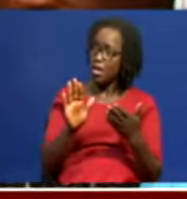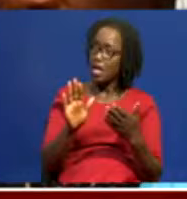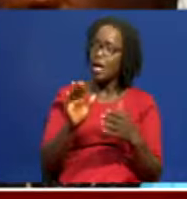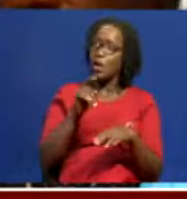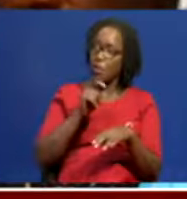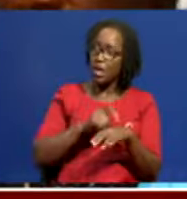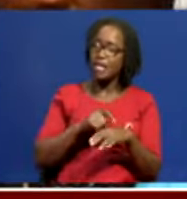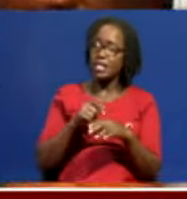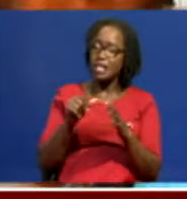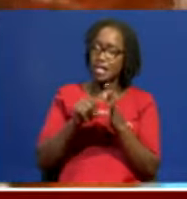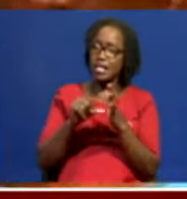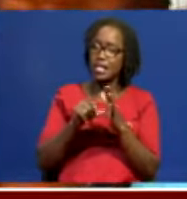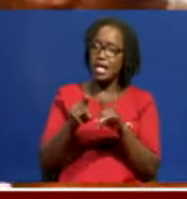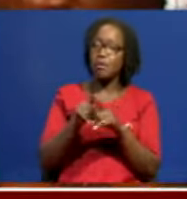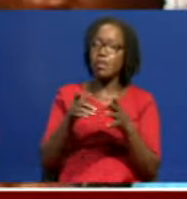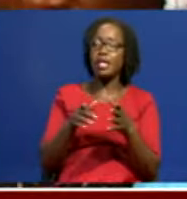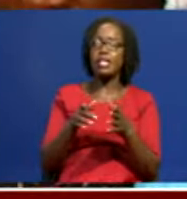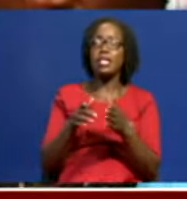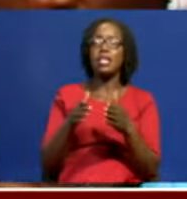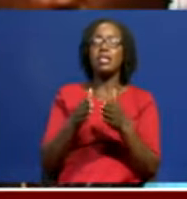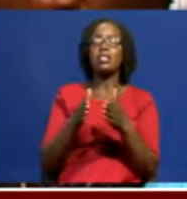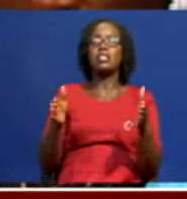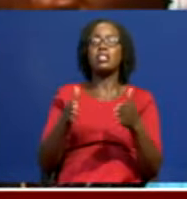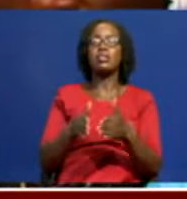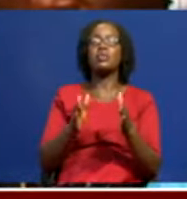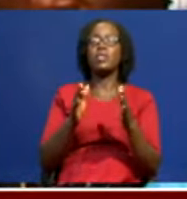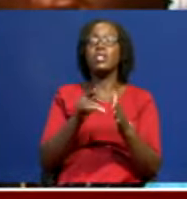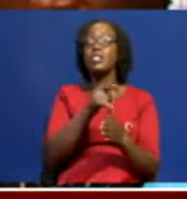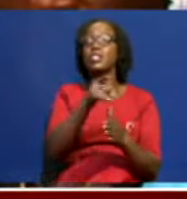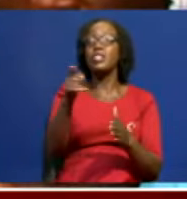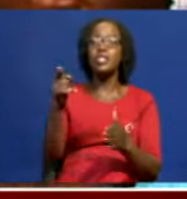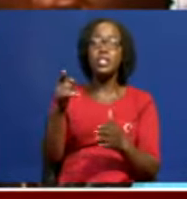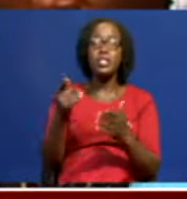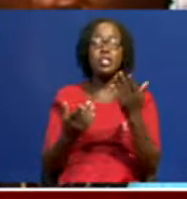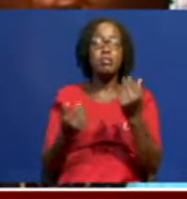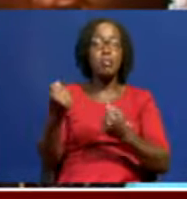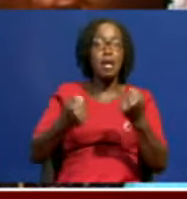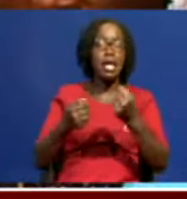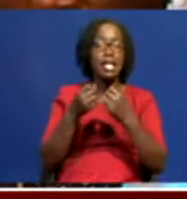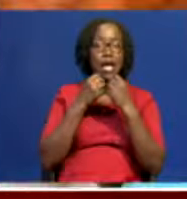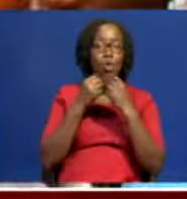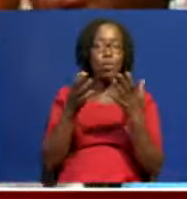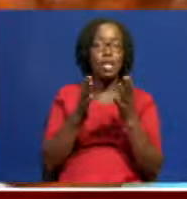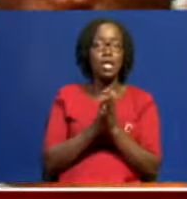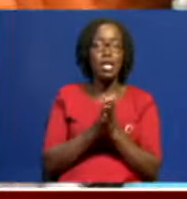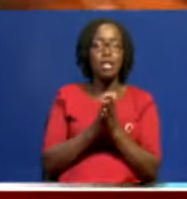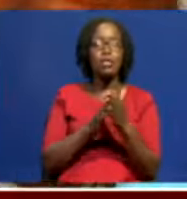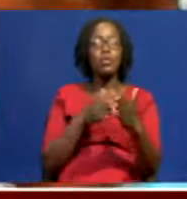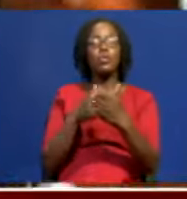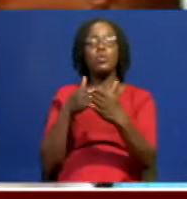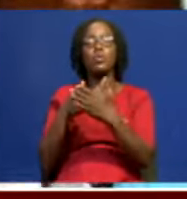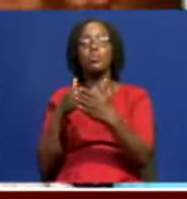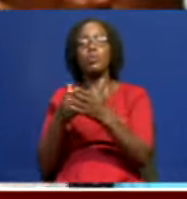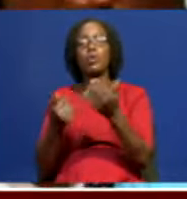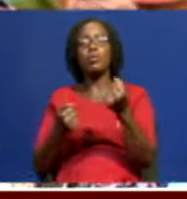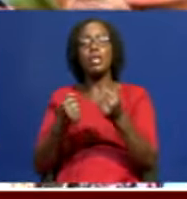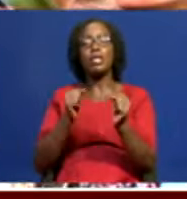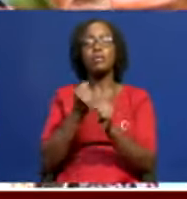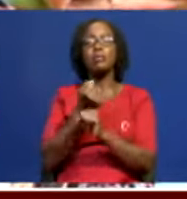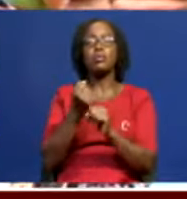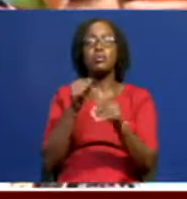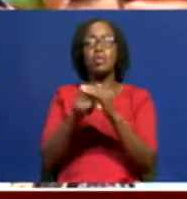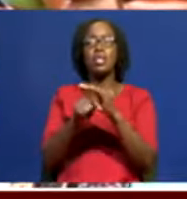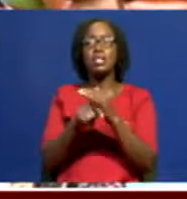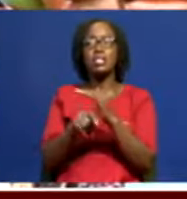shida ikitoka kama hii, mwache kifungwa. Hii si zima moto, yenye si magari, mnazuia gari mpaka isii kuzima ile moto.